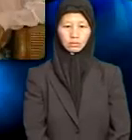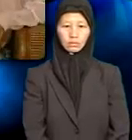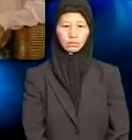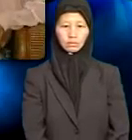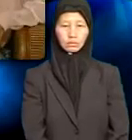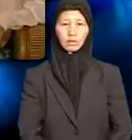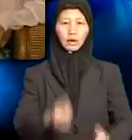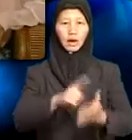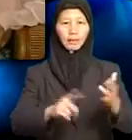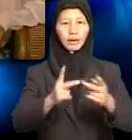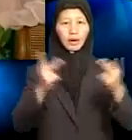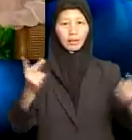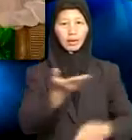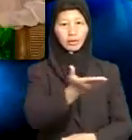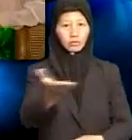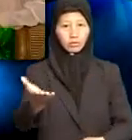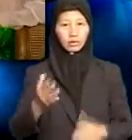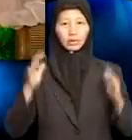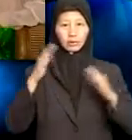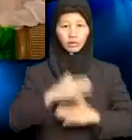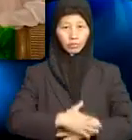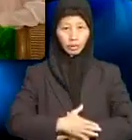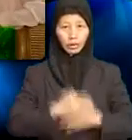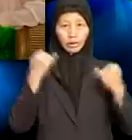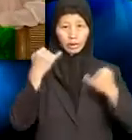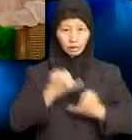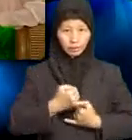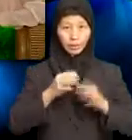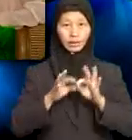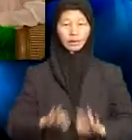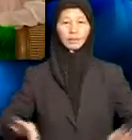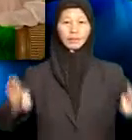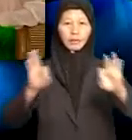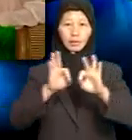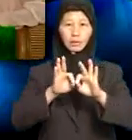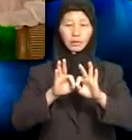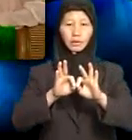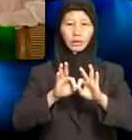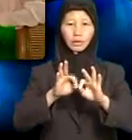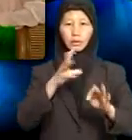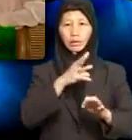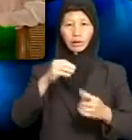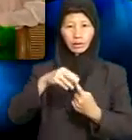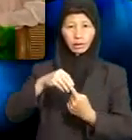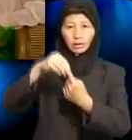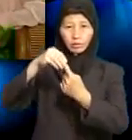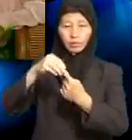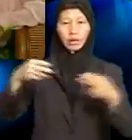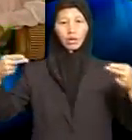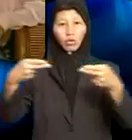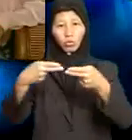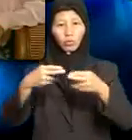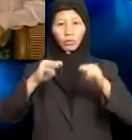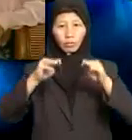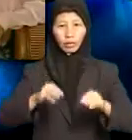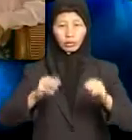Apa khabar kawan-kawan? Sembahyang merupakan ibadah yang penting, unik dan istimewa. Ia menghubungkan manusia